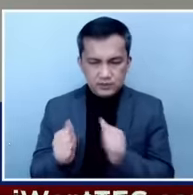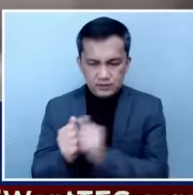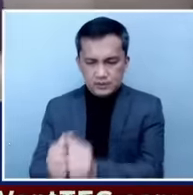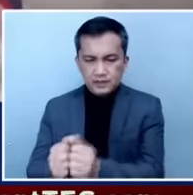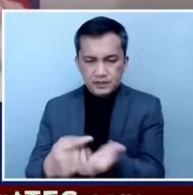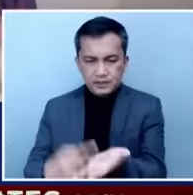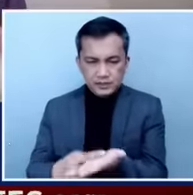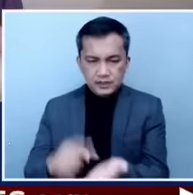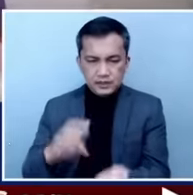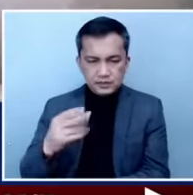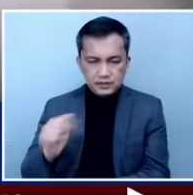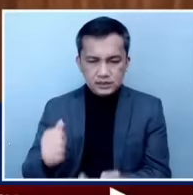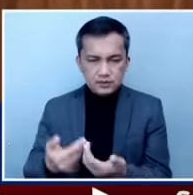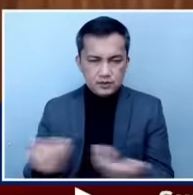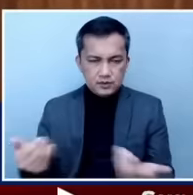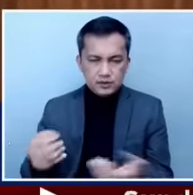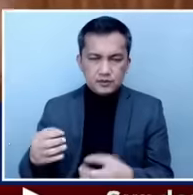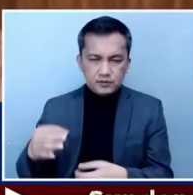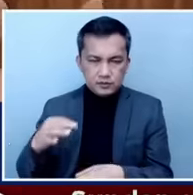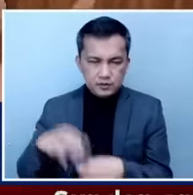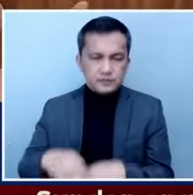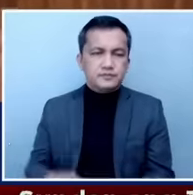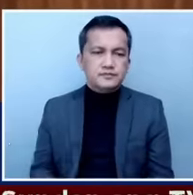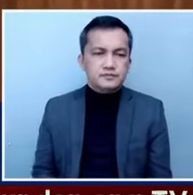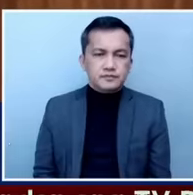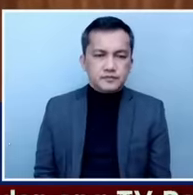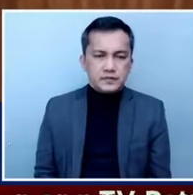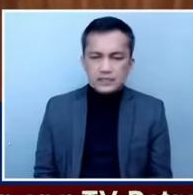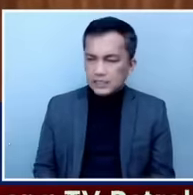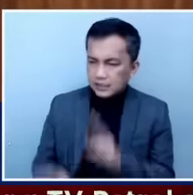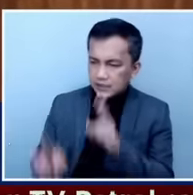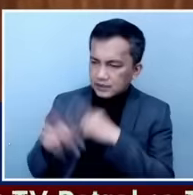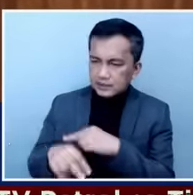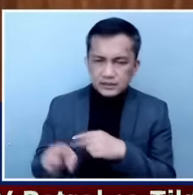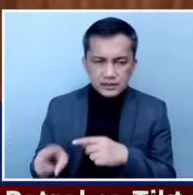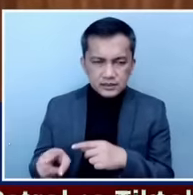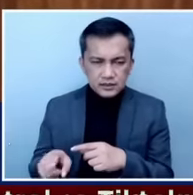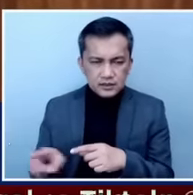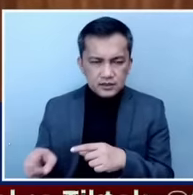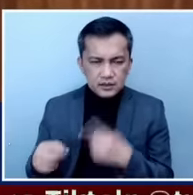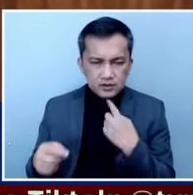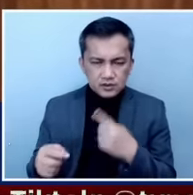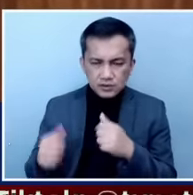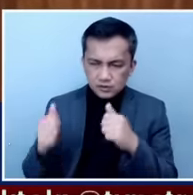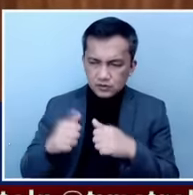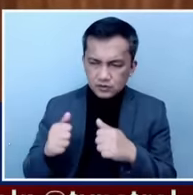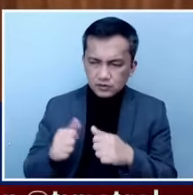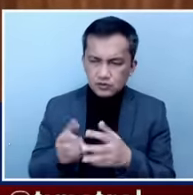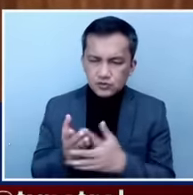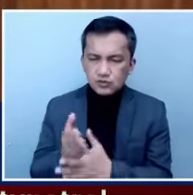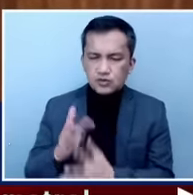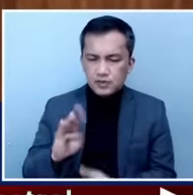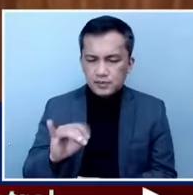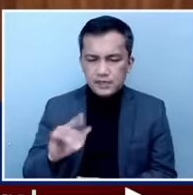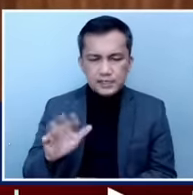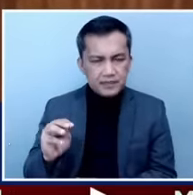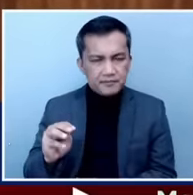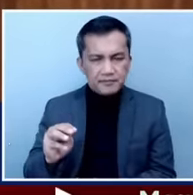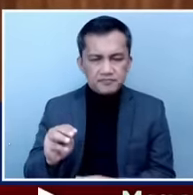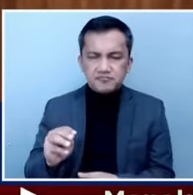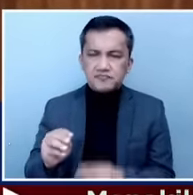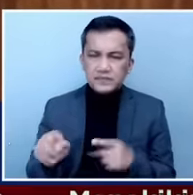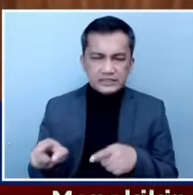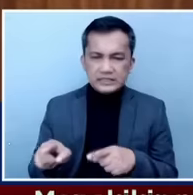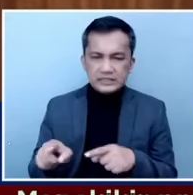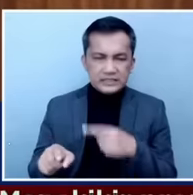tsatsa kahit hiwalay ang botohan. I cannot foresee a kind of reconciliation through a bicameral conference committee because that is